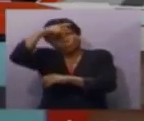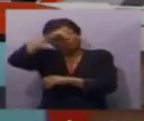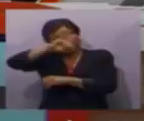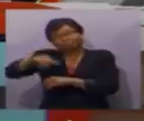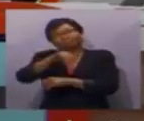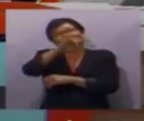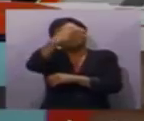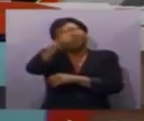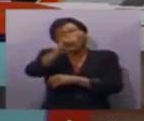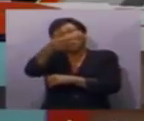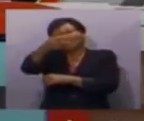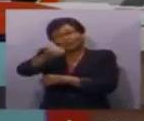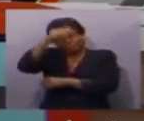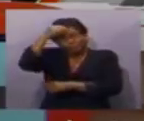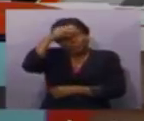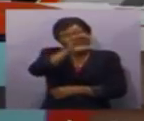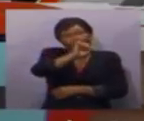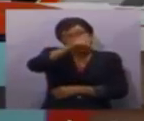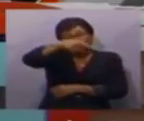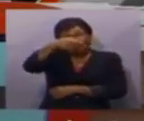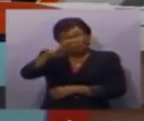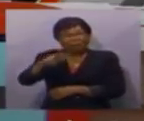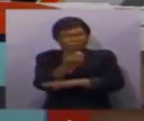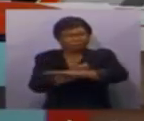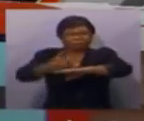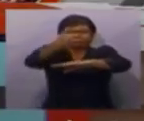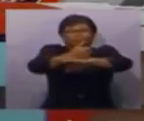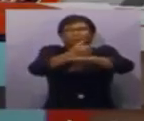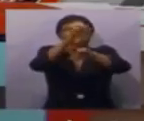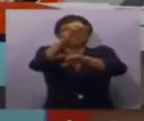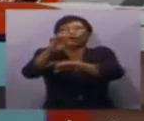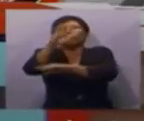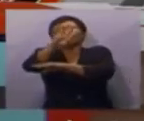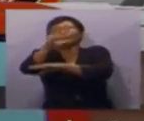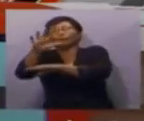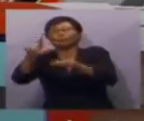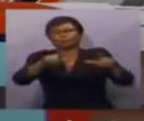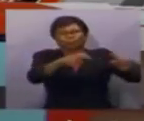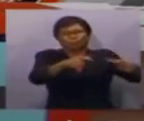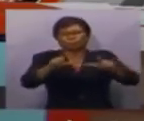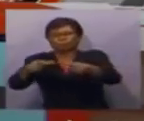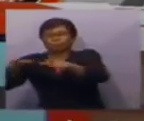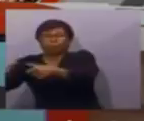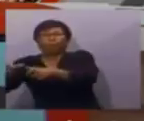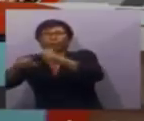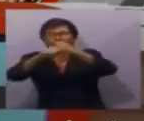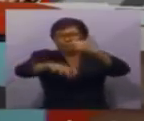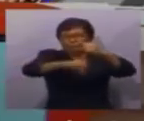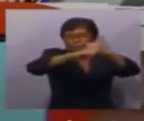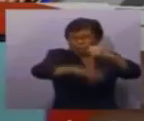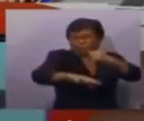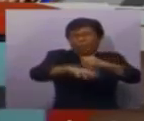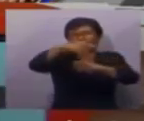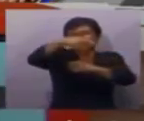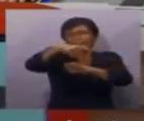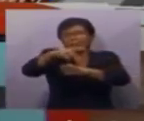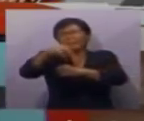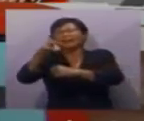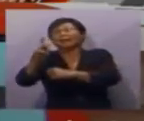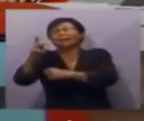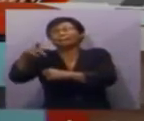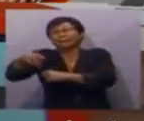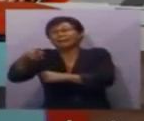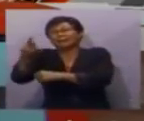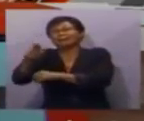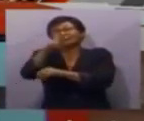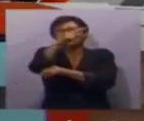Tan Sri Muhammad Hashim memaklumkan SPR menubuhkan 445 pasukan kuasa kempen PPKPR